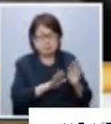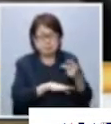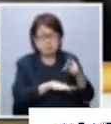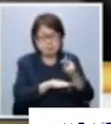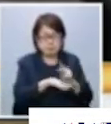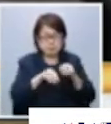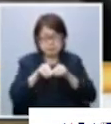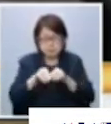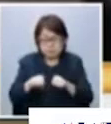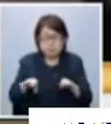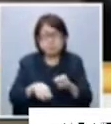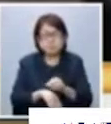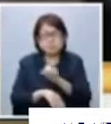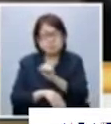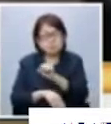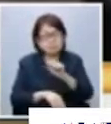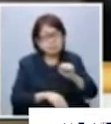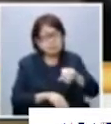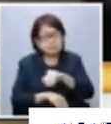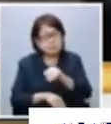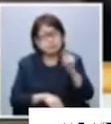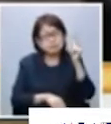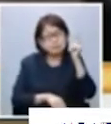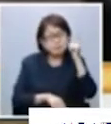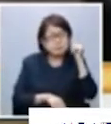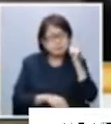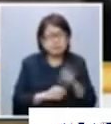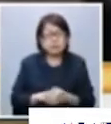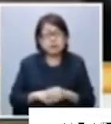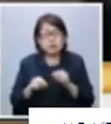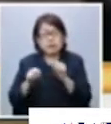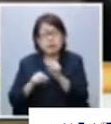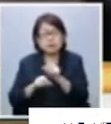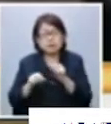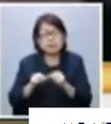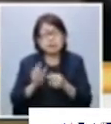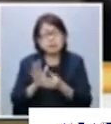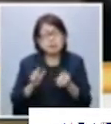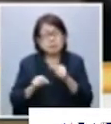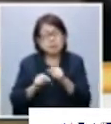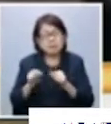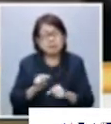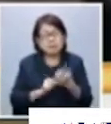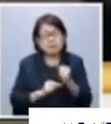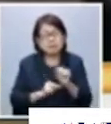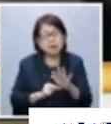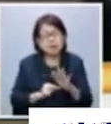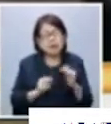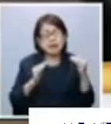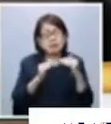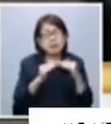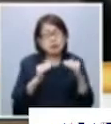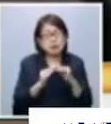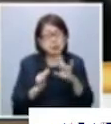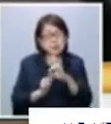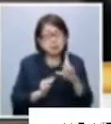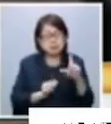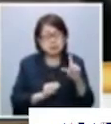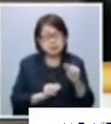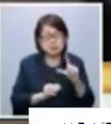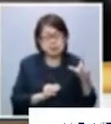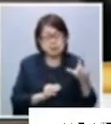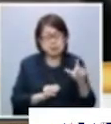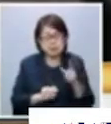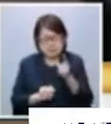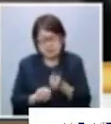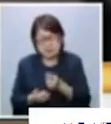จารณานะครับร้อยละ15คิดเป็นเม็ดเงินอยู่720ล้านครับจาก 5,134 ล้าน